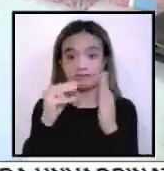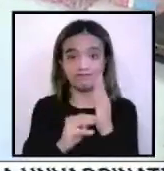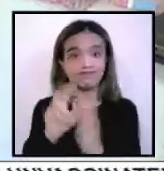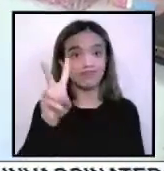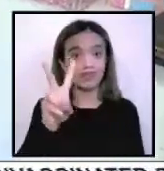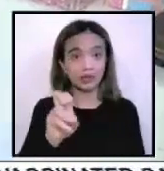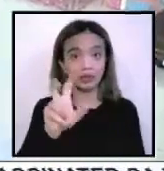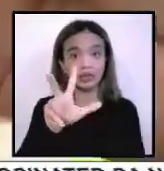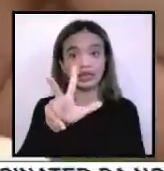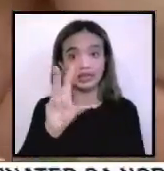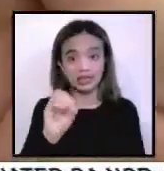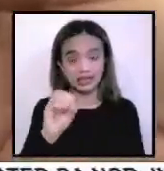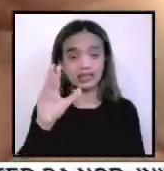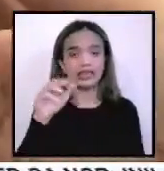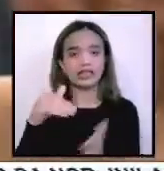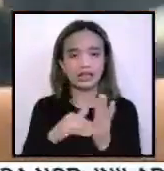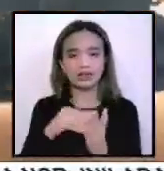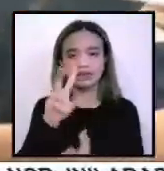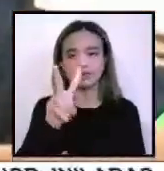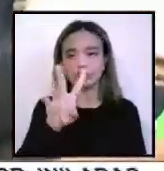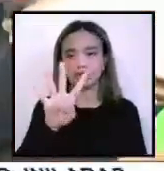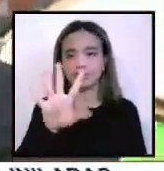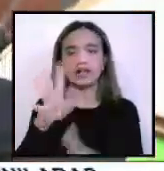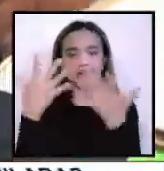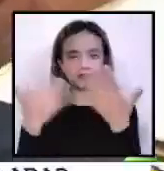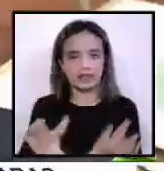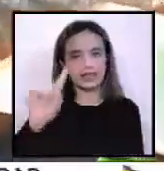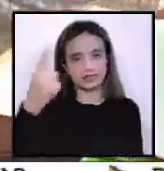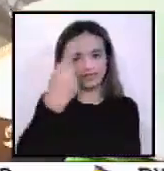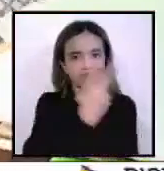1,230,245 na nabakunahan ng first dose, samantalang